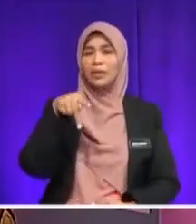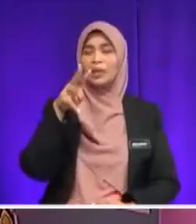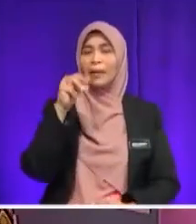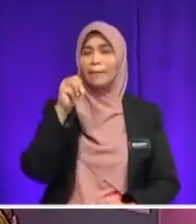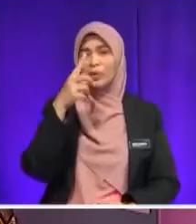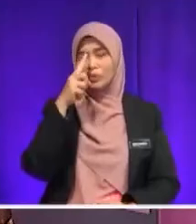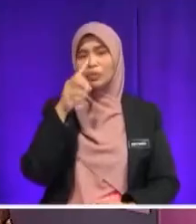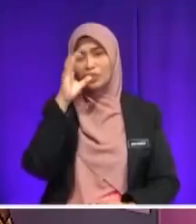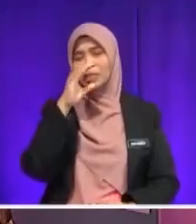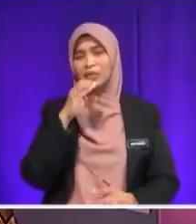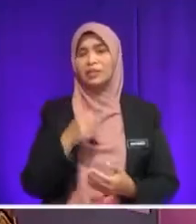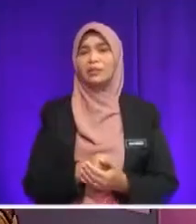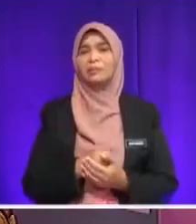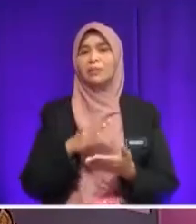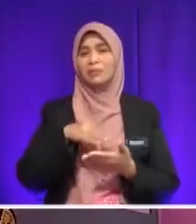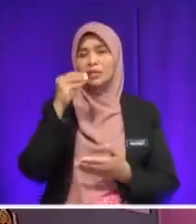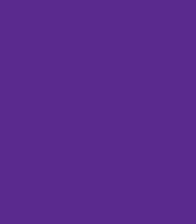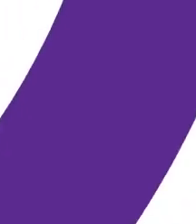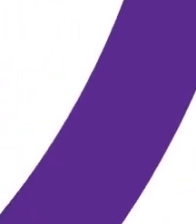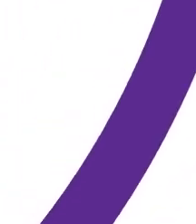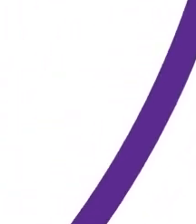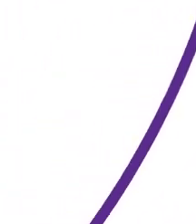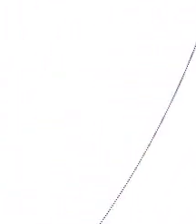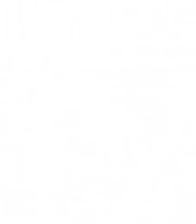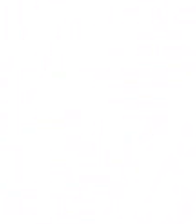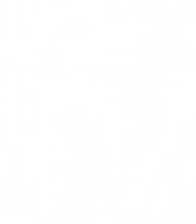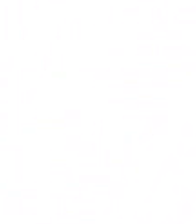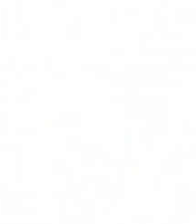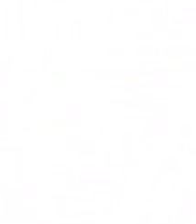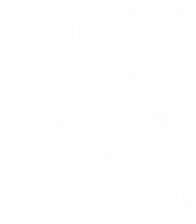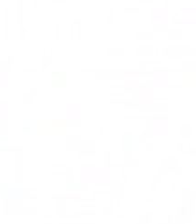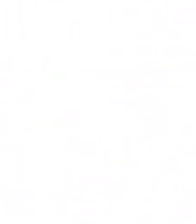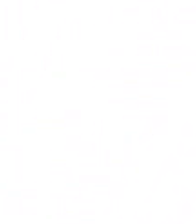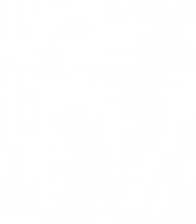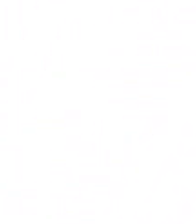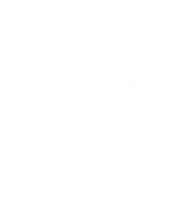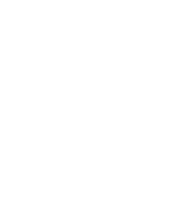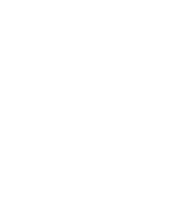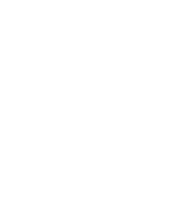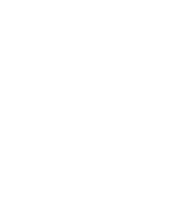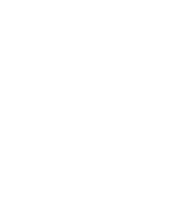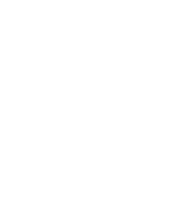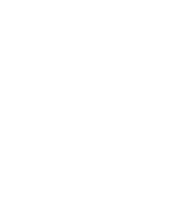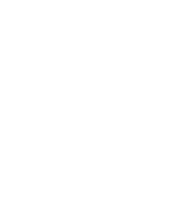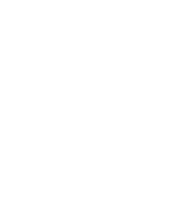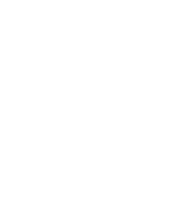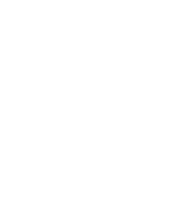sumber untuk berlaku melajang kita perhatiin hal-hal TV key